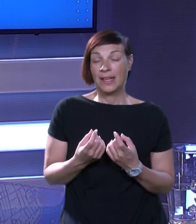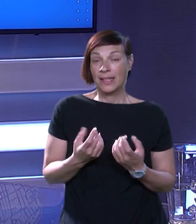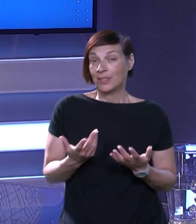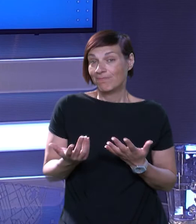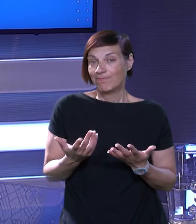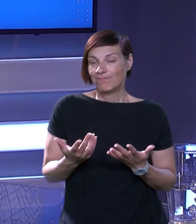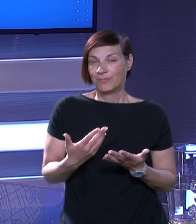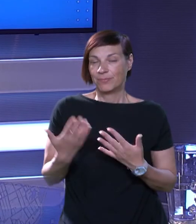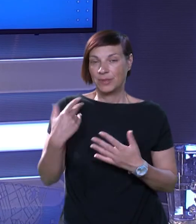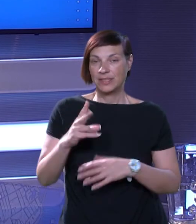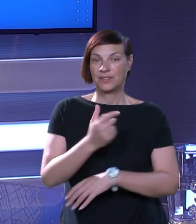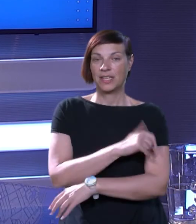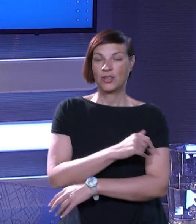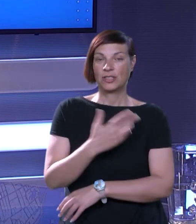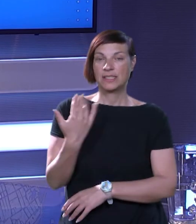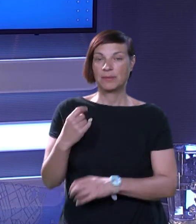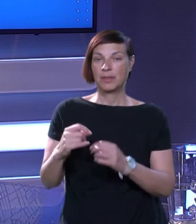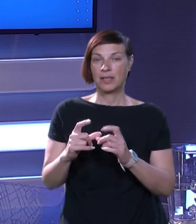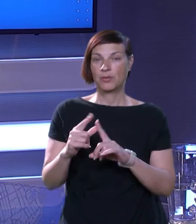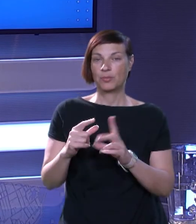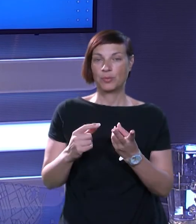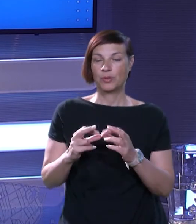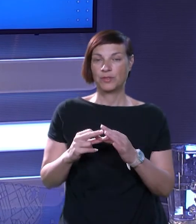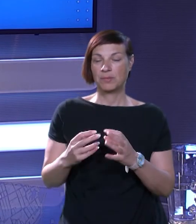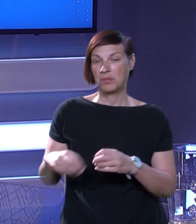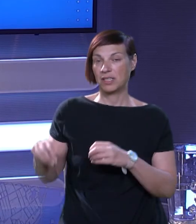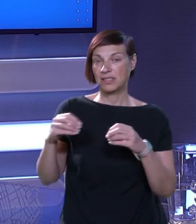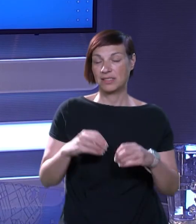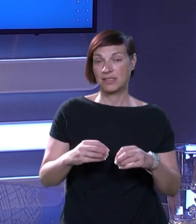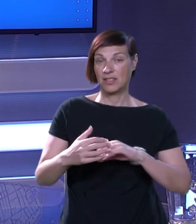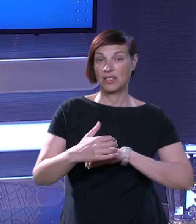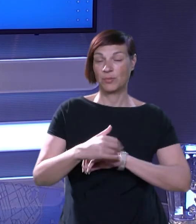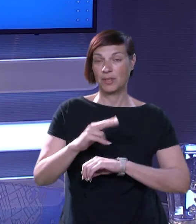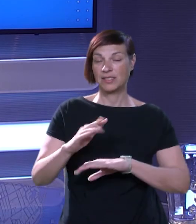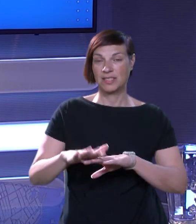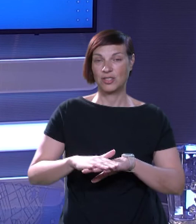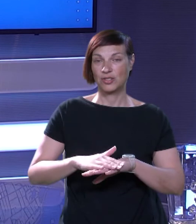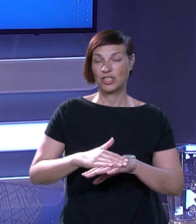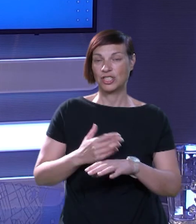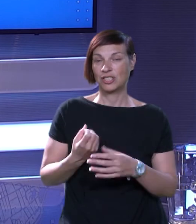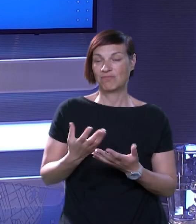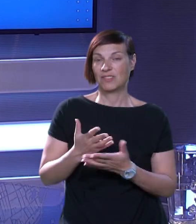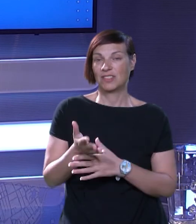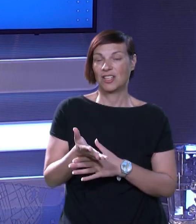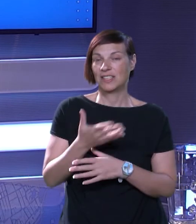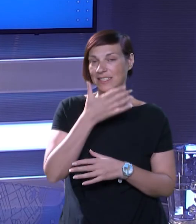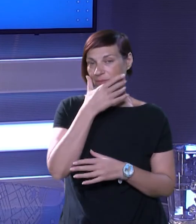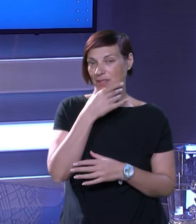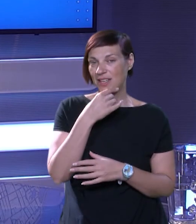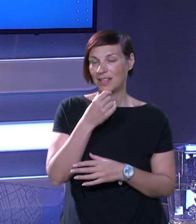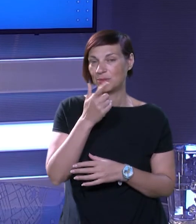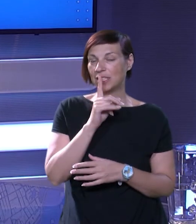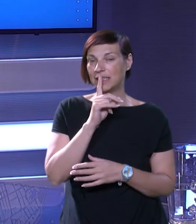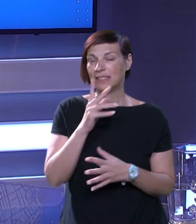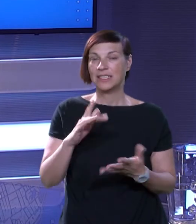Ali eto, prije 2 godine sam bila u Budvi, pa kad sam se vratila u Dubrovnik sam imala osjećaj kao da dolazim na najljepše